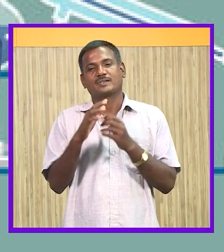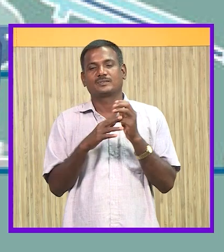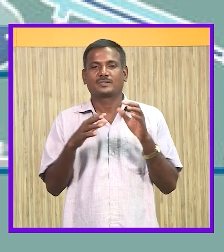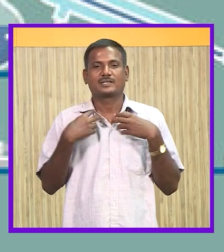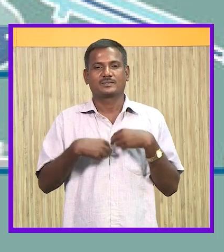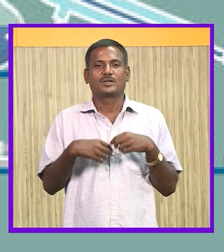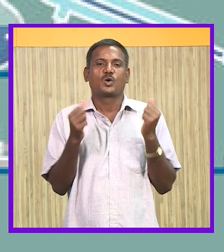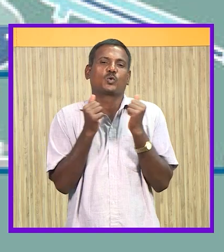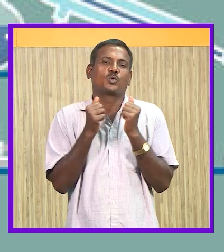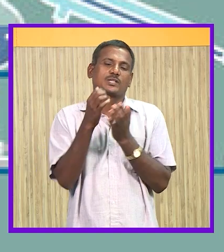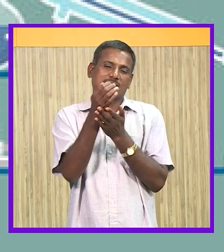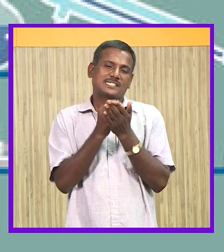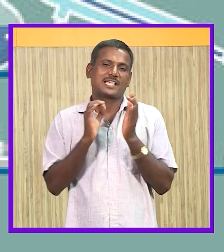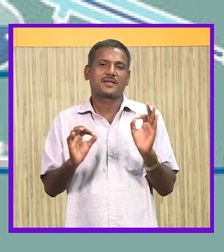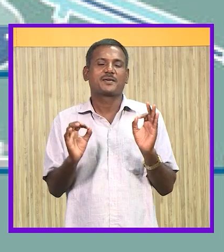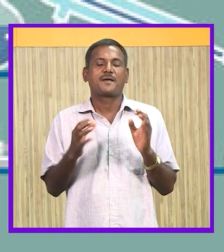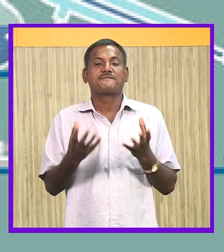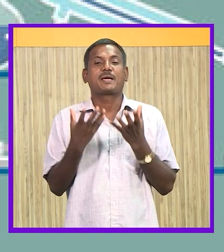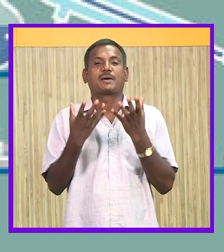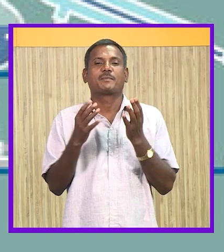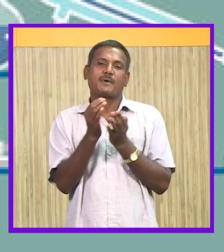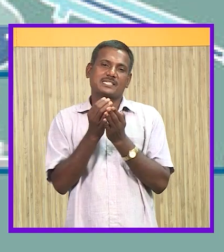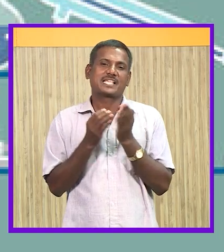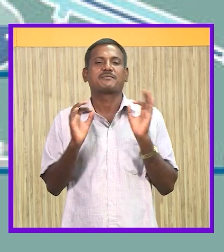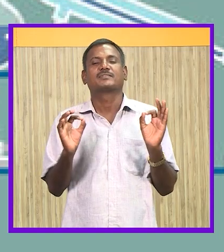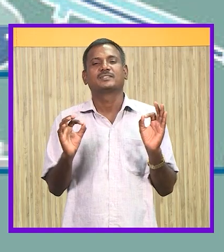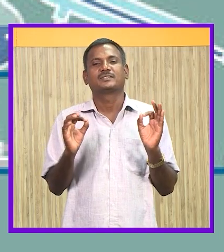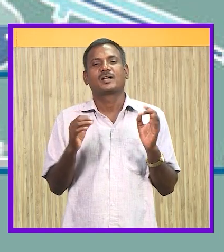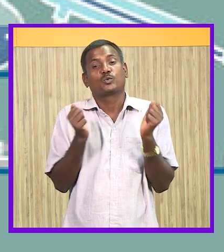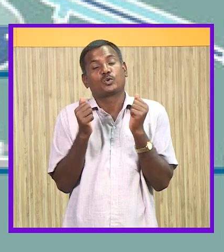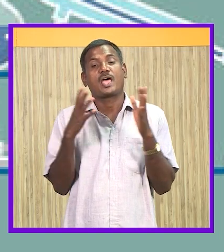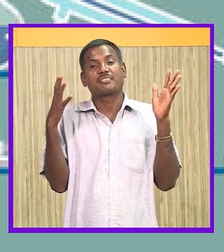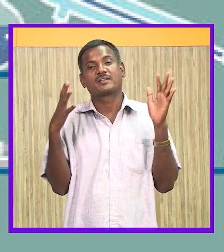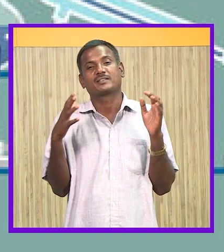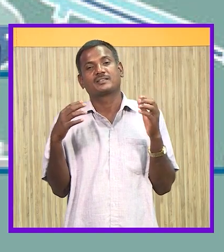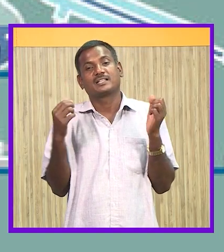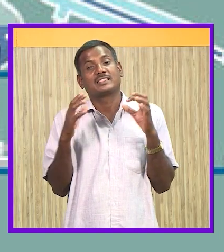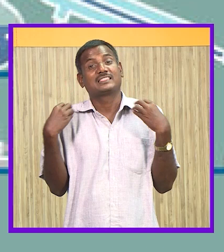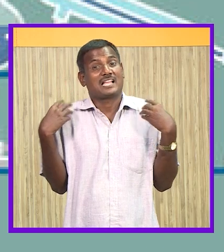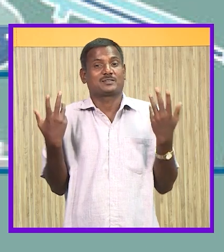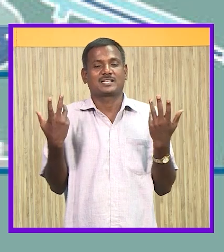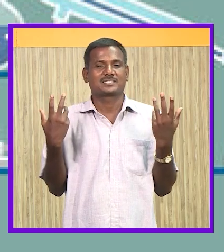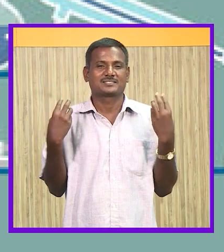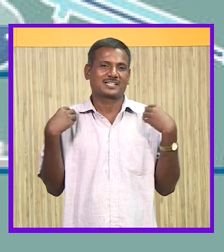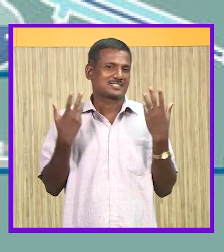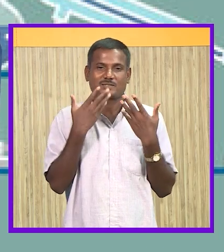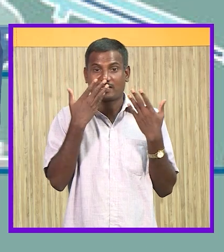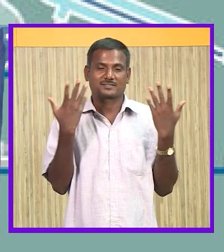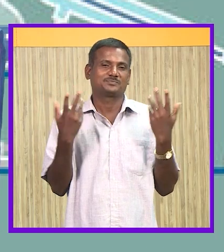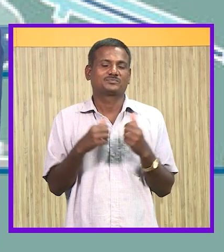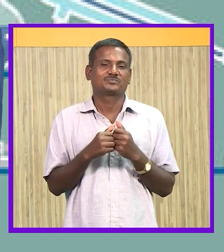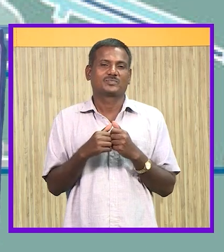ஆடைகளை அணிஞ்சோம்னா நம் உடலினுடைய வெப்பம் பாதுகாக்கப்படும். ரொம்ப குளிரா இருந்தோம்னா நம்மளால என்ன செய்ய முடியாது, உயிர் வாழ